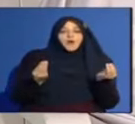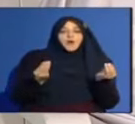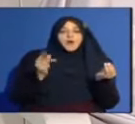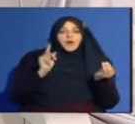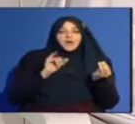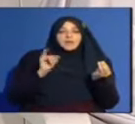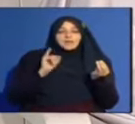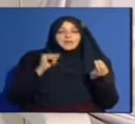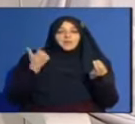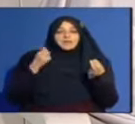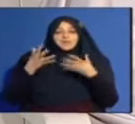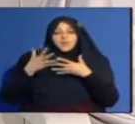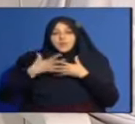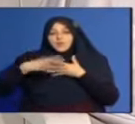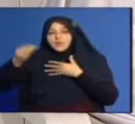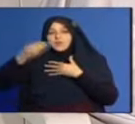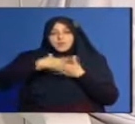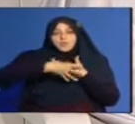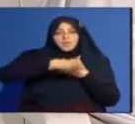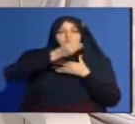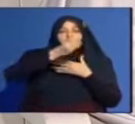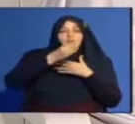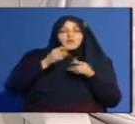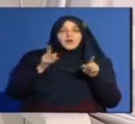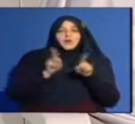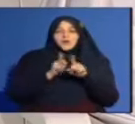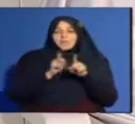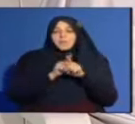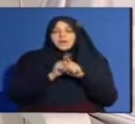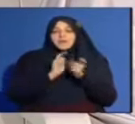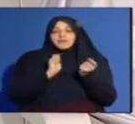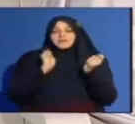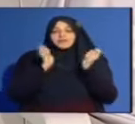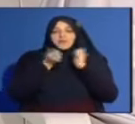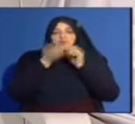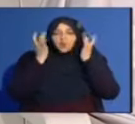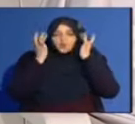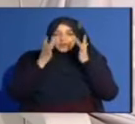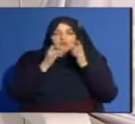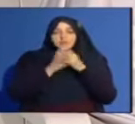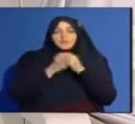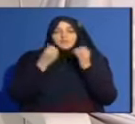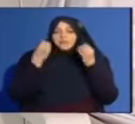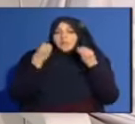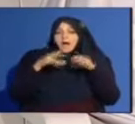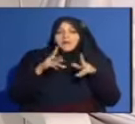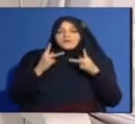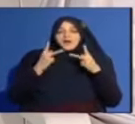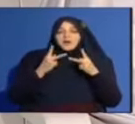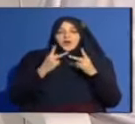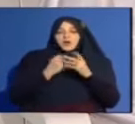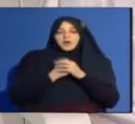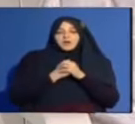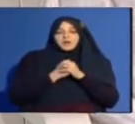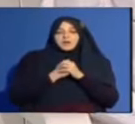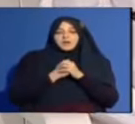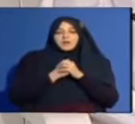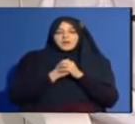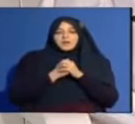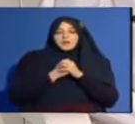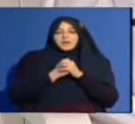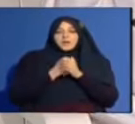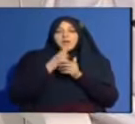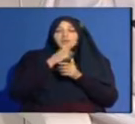لخطر الاستلاب الحضاري، لضياع أخلاقهم، لضياع دينهم، لضياع قيمهم. وعبر الأخ كريم